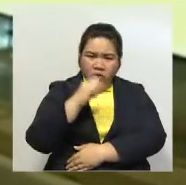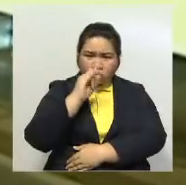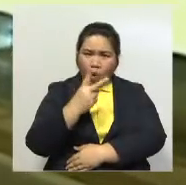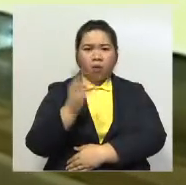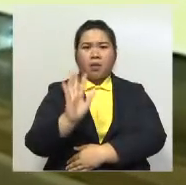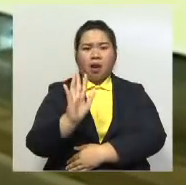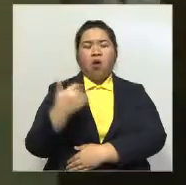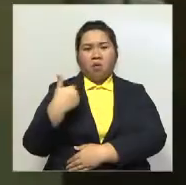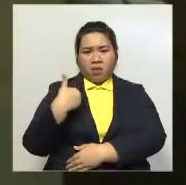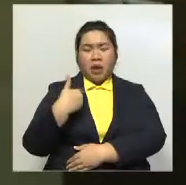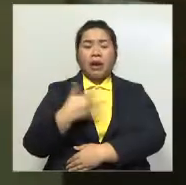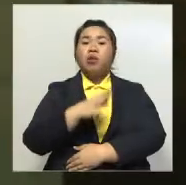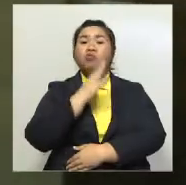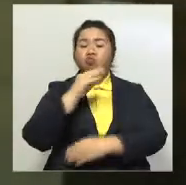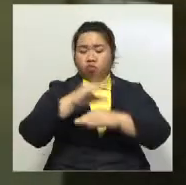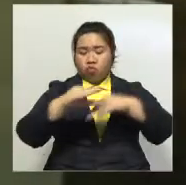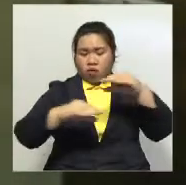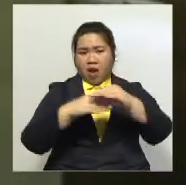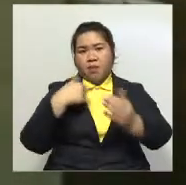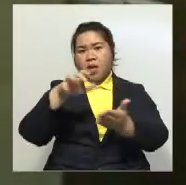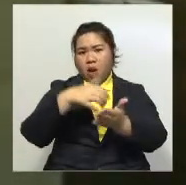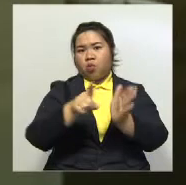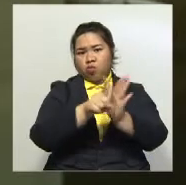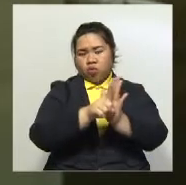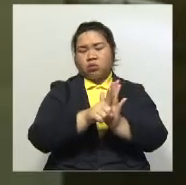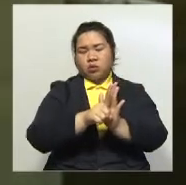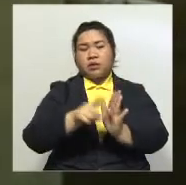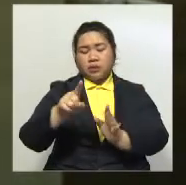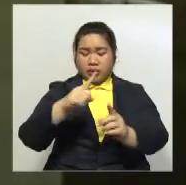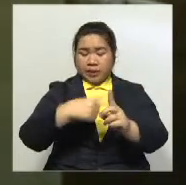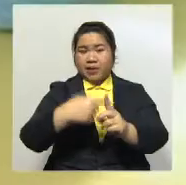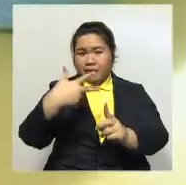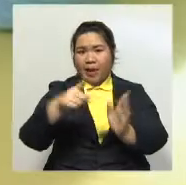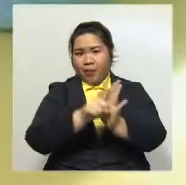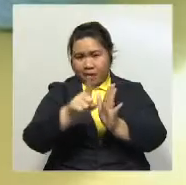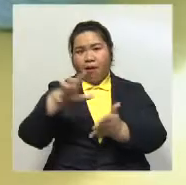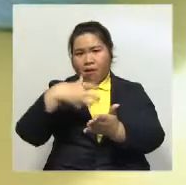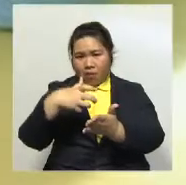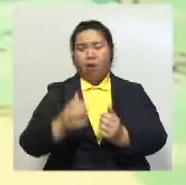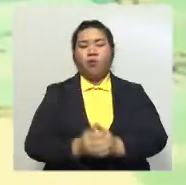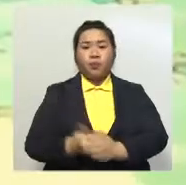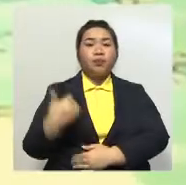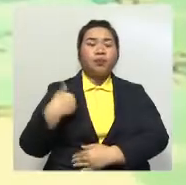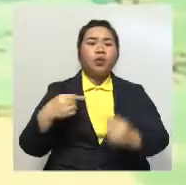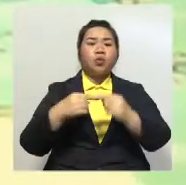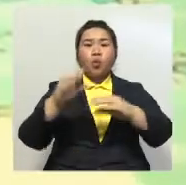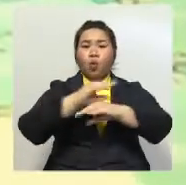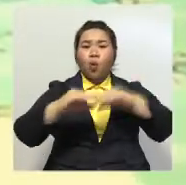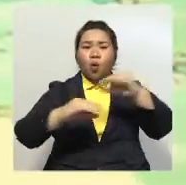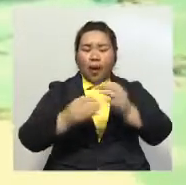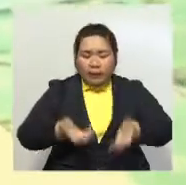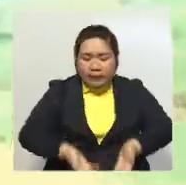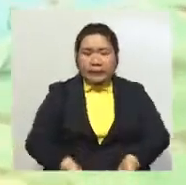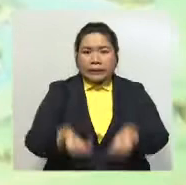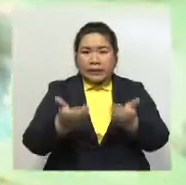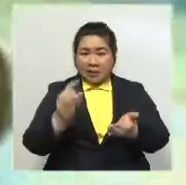ความคืบหน้าโครงการทุก3เดือนนอกจากนี้ค่ะยังรับทราบความคืบหน้าการจัดทำข้อมูลโครงการเงินอุดหนุนเพื่อเลี้ยงดูเด็กแร